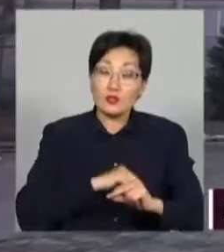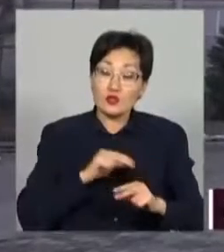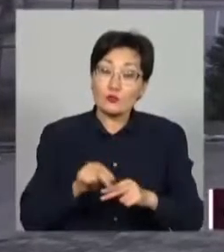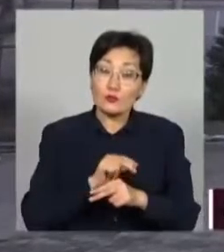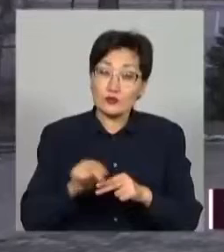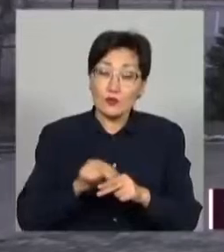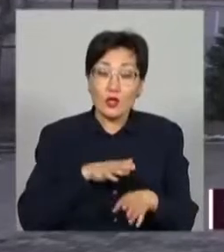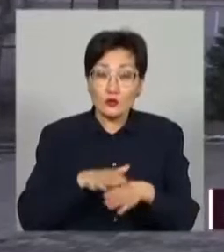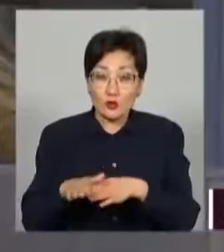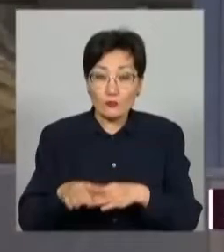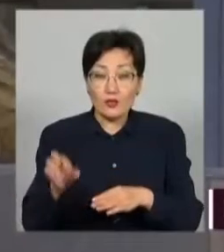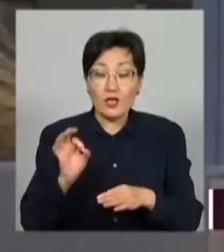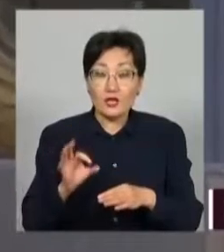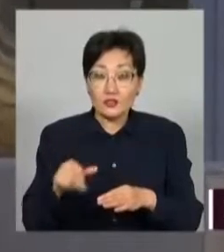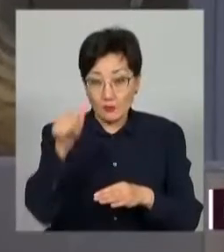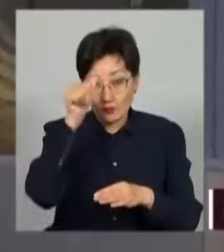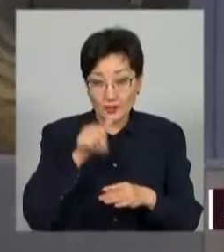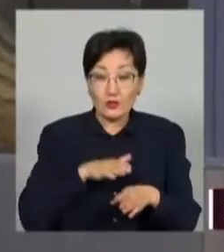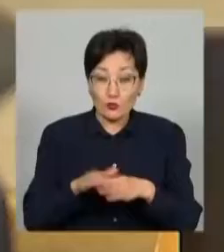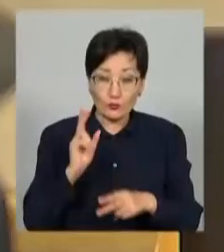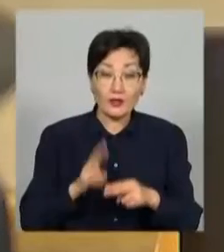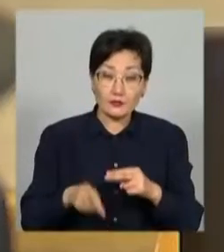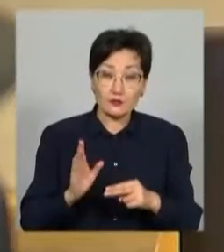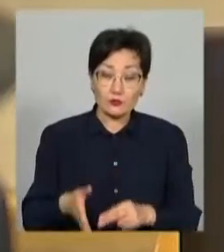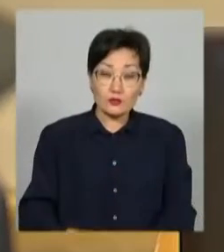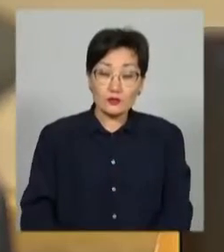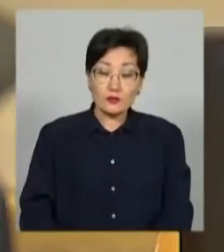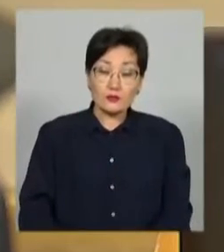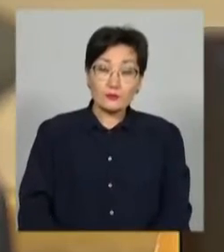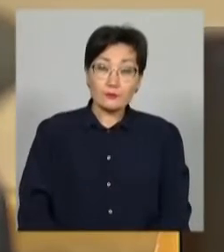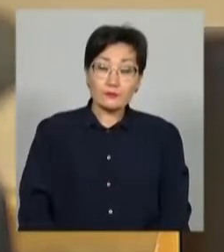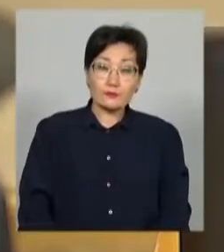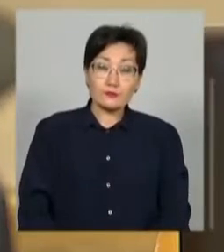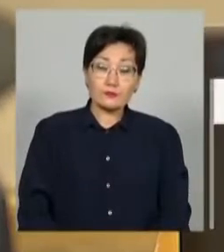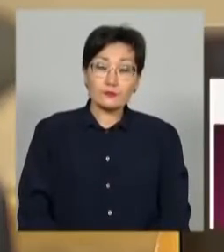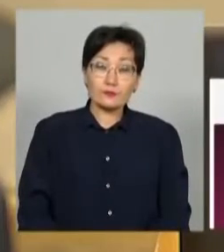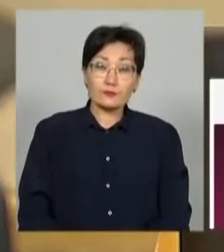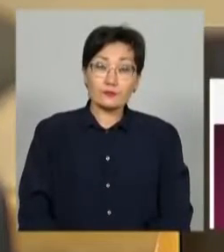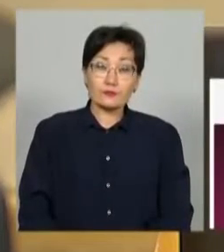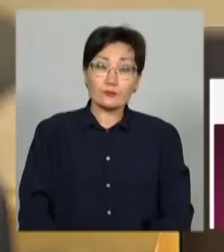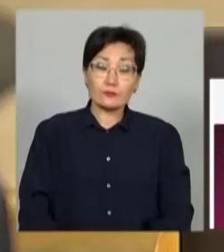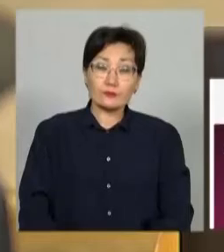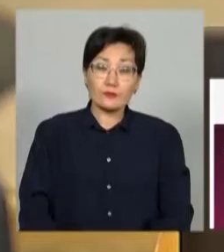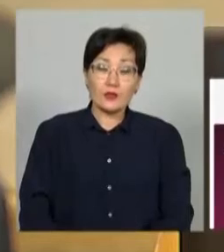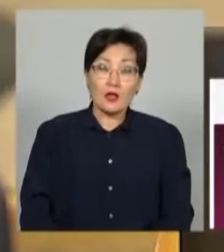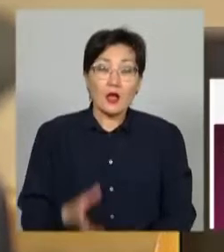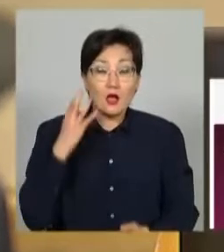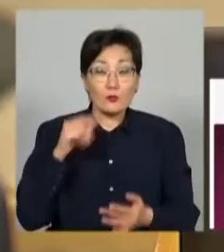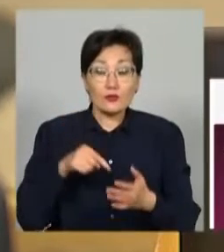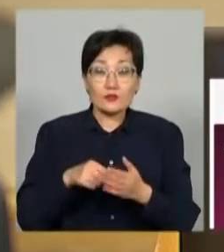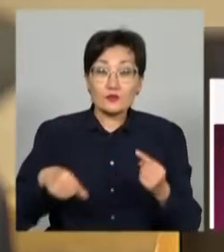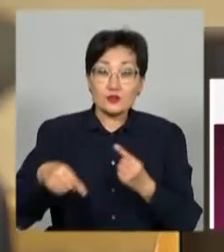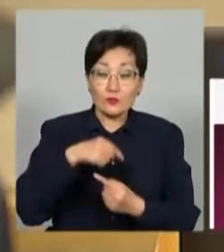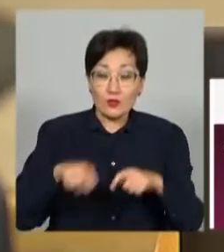жұмыстары толығымен қазан айында аяқталады. Решить вопрос о возмещении материального ущерба. Алматыда